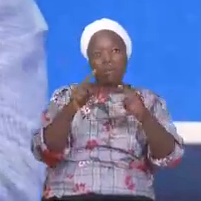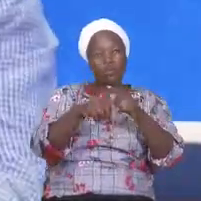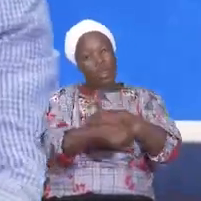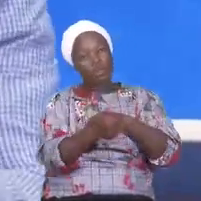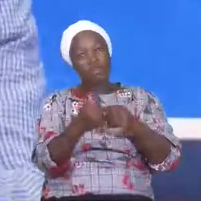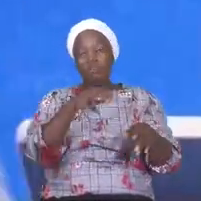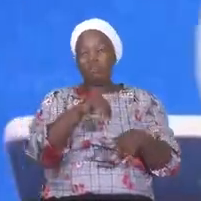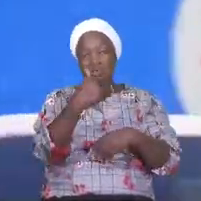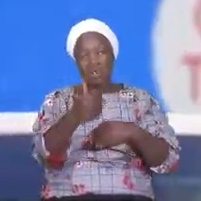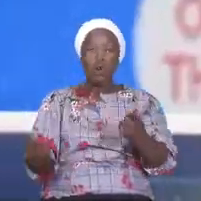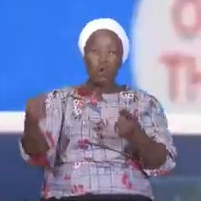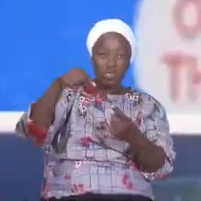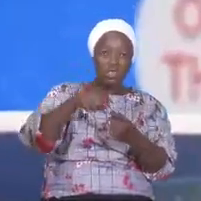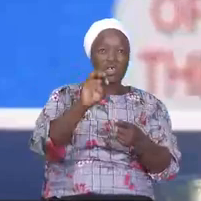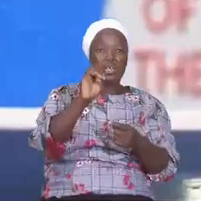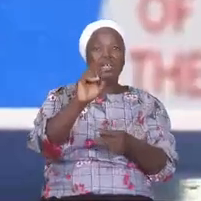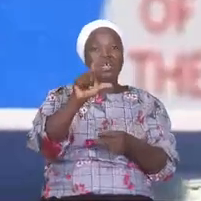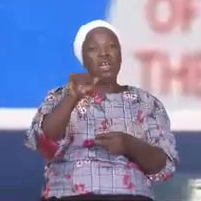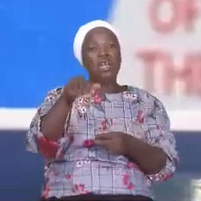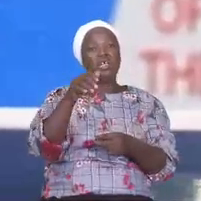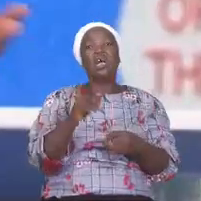passé, l'emploi du temps,